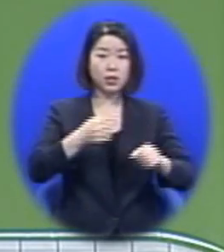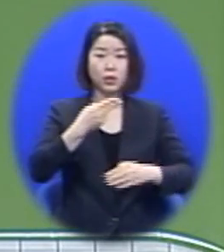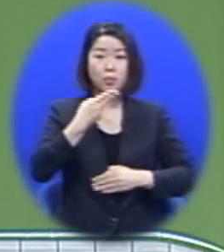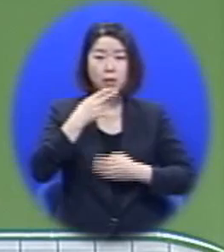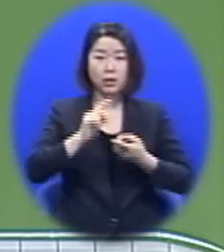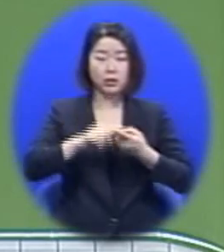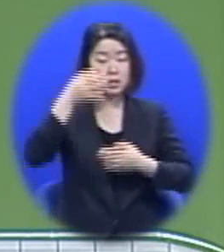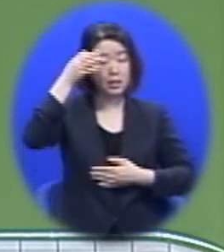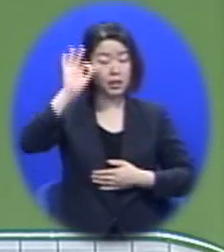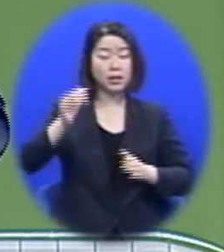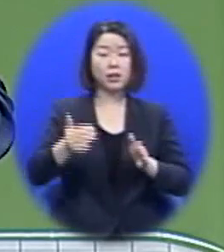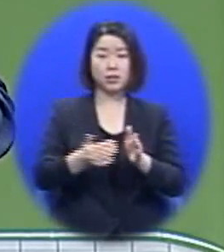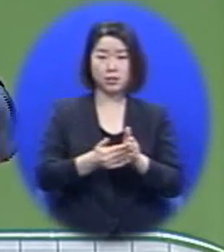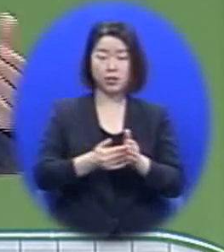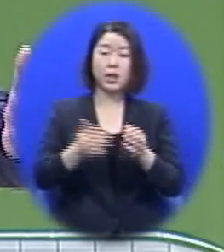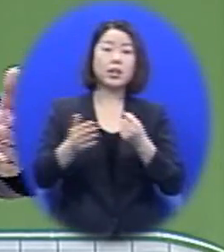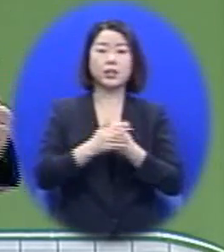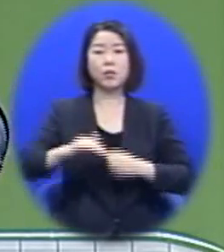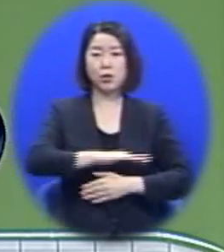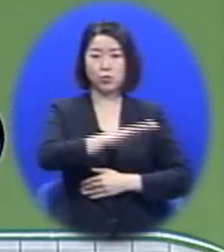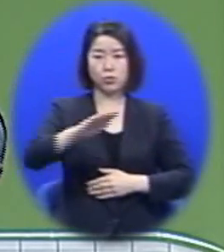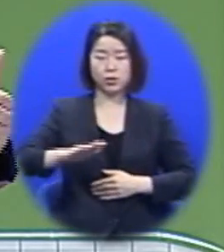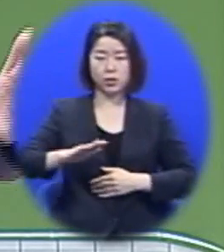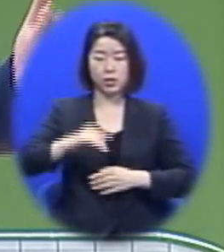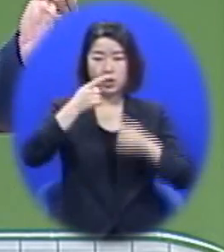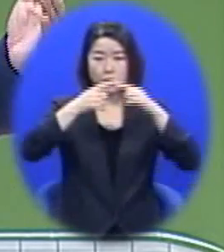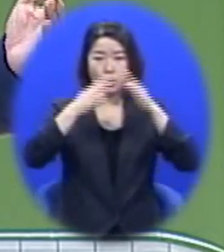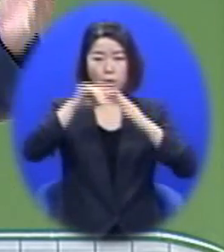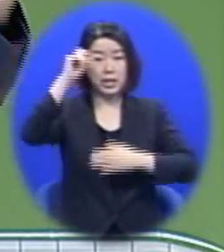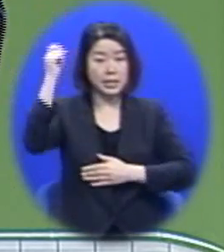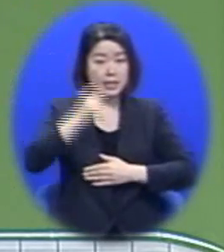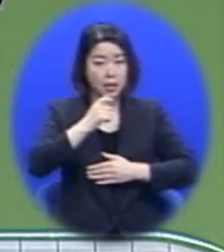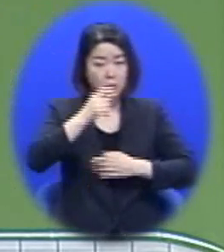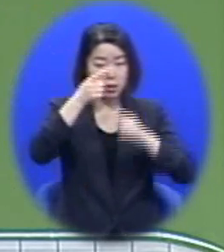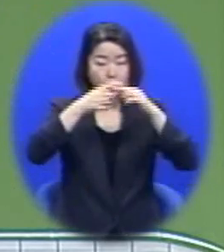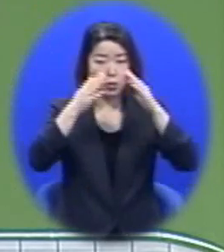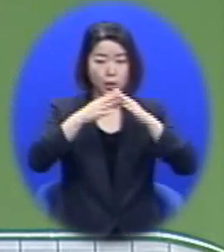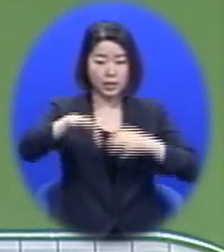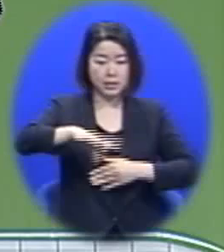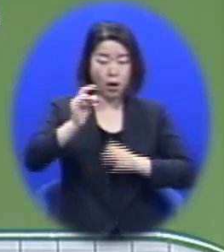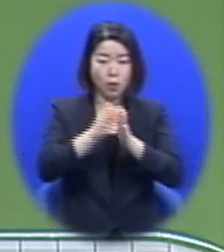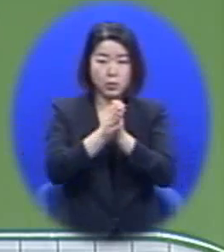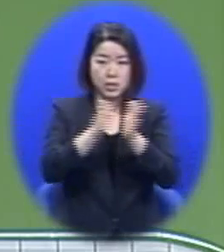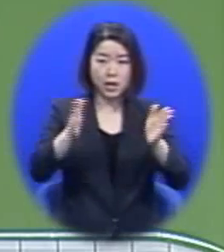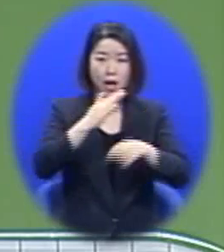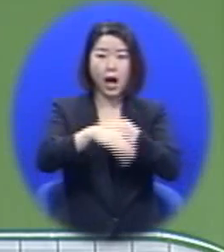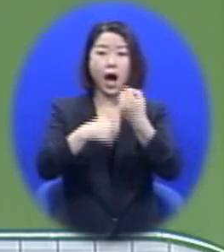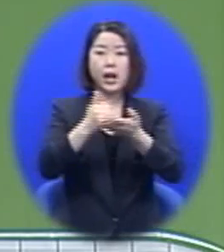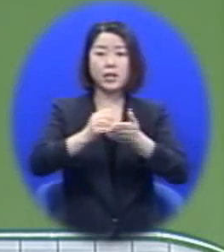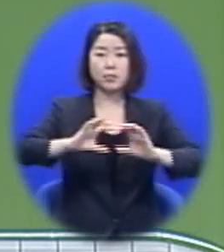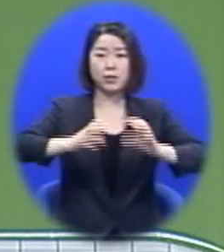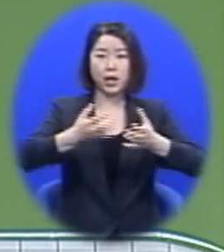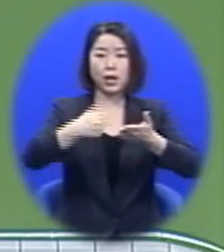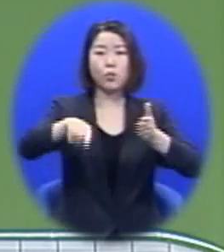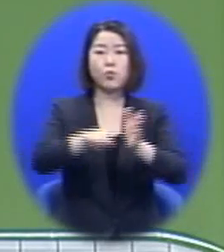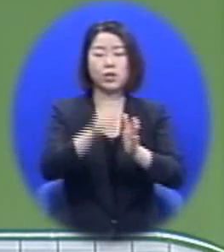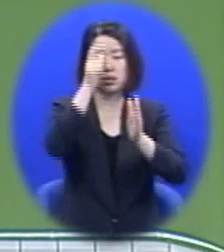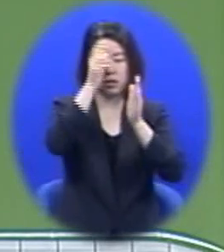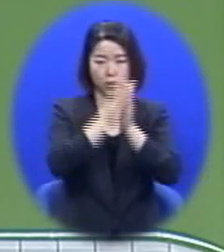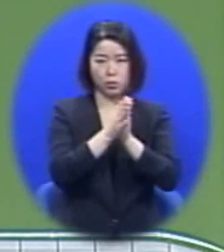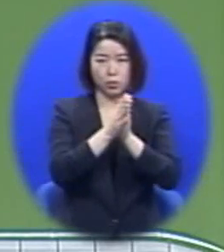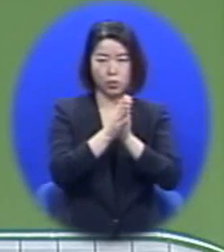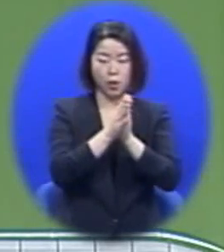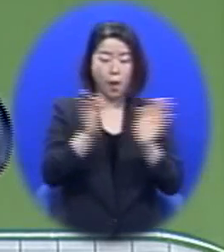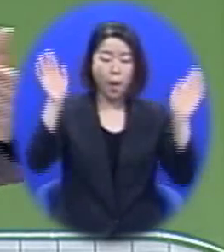깨달았어요. 그래서 우리 교회 새벽기도에 처음 시작은 무조건 하나님의 나라를 위해서 기도합니다. 밤